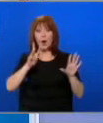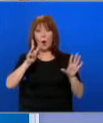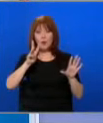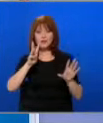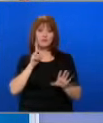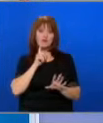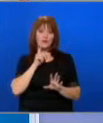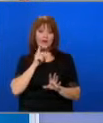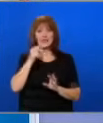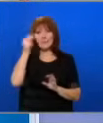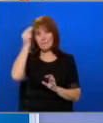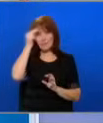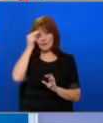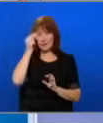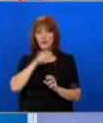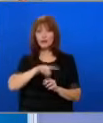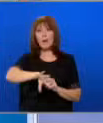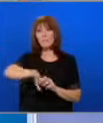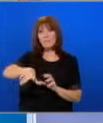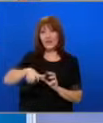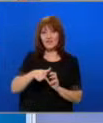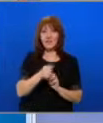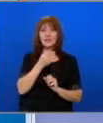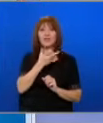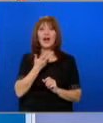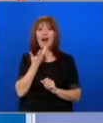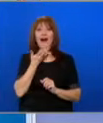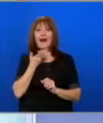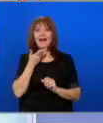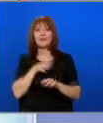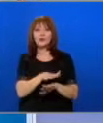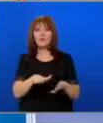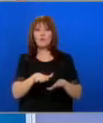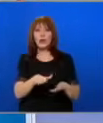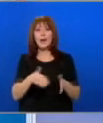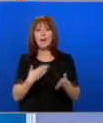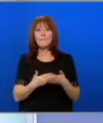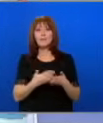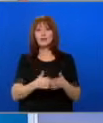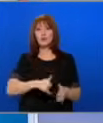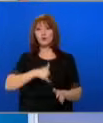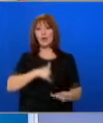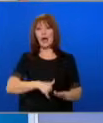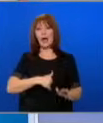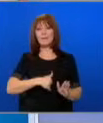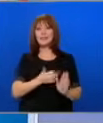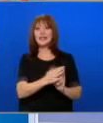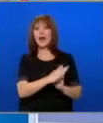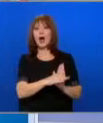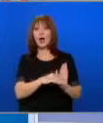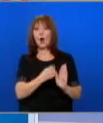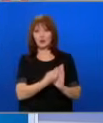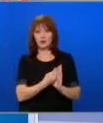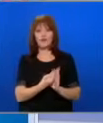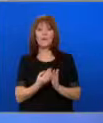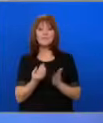на български морски флот, беше превзет на абордаж в Арабско море, близо до йеменски остров Сокотра. Подробна и актуална